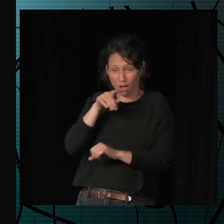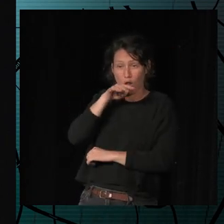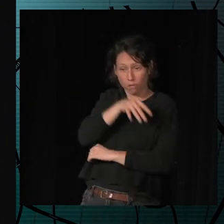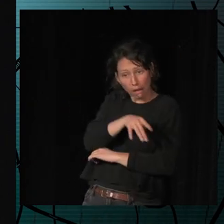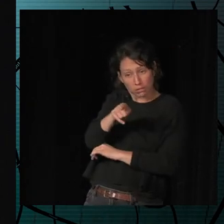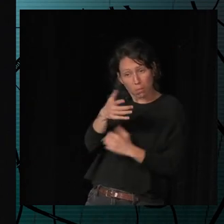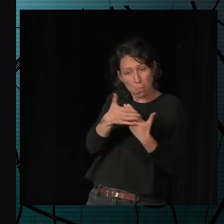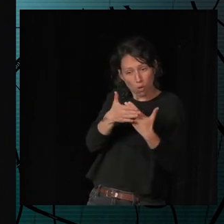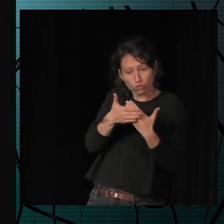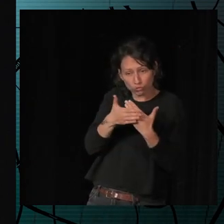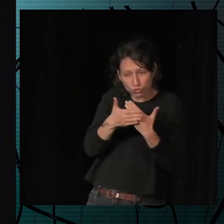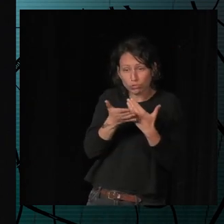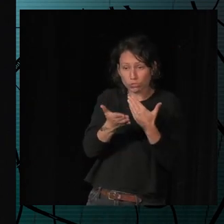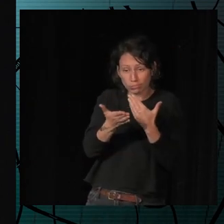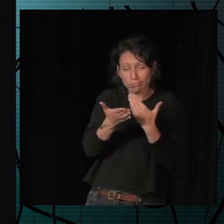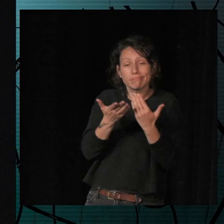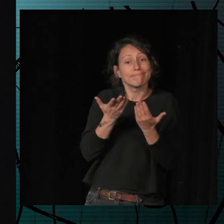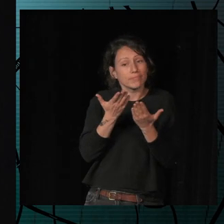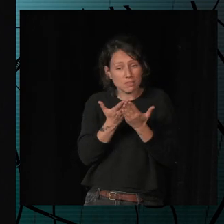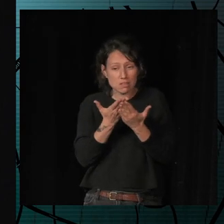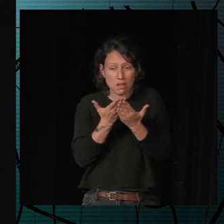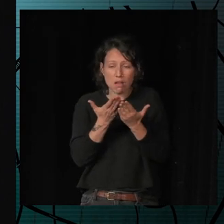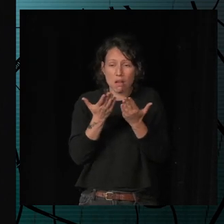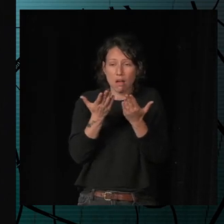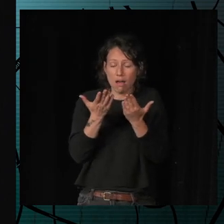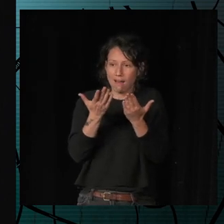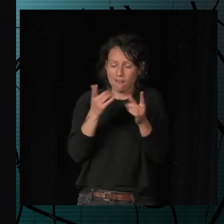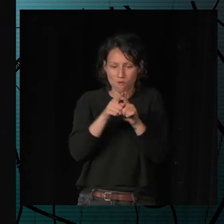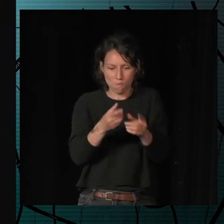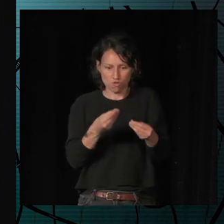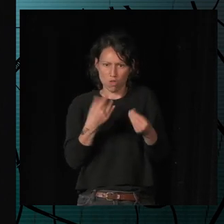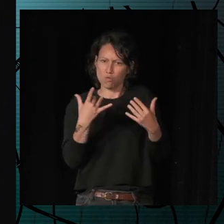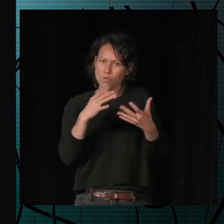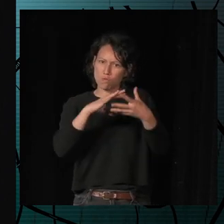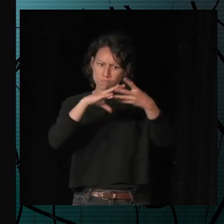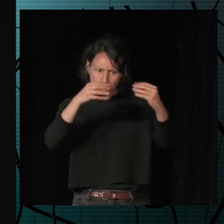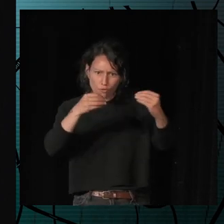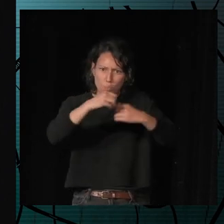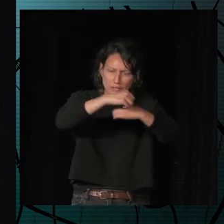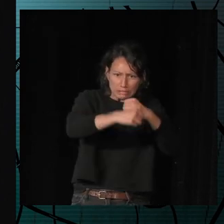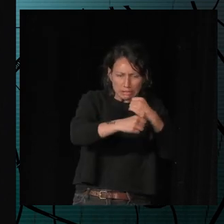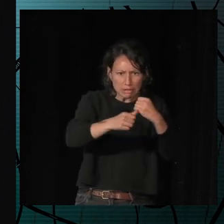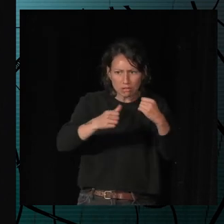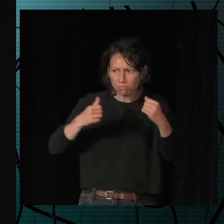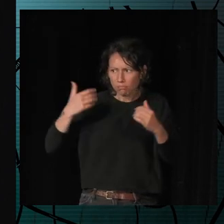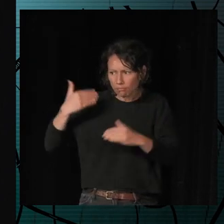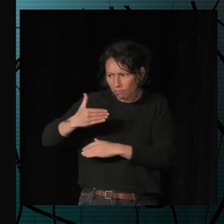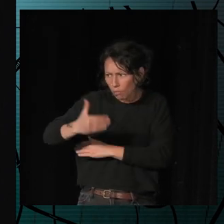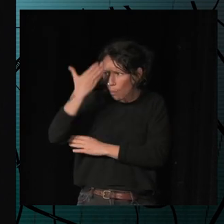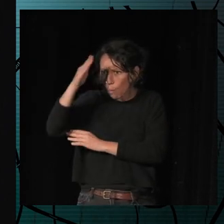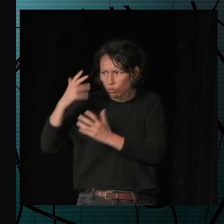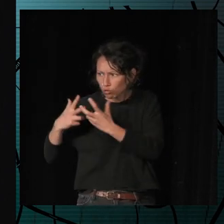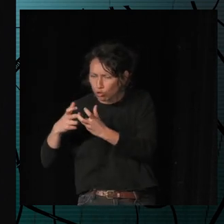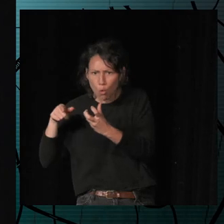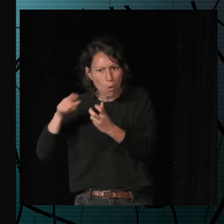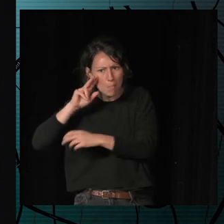et qui qui amène à une figuration qui n'est pas la figuration à laquelle on est habitué le problème c'est que en jeux vidéo avec l'usage des des moteurs